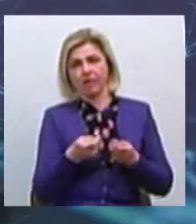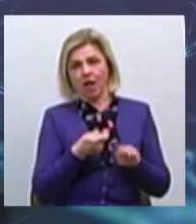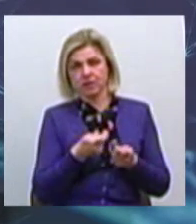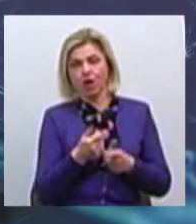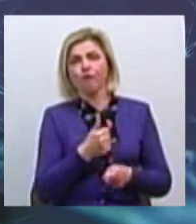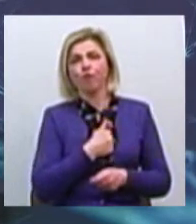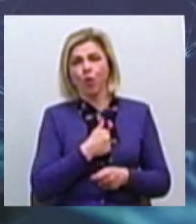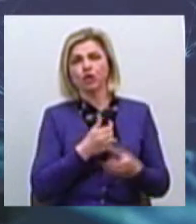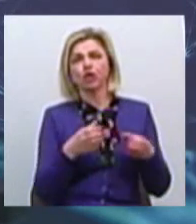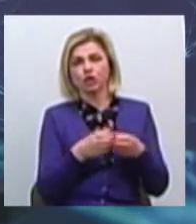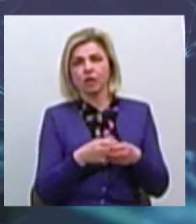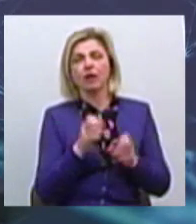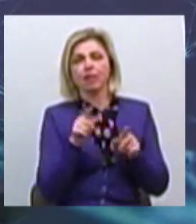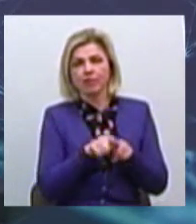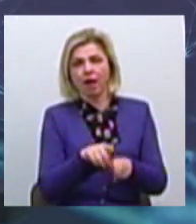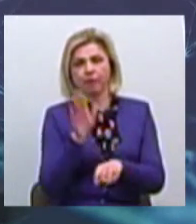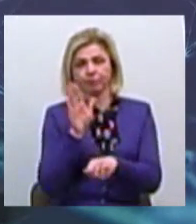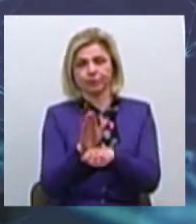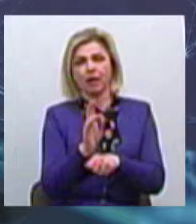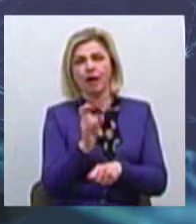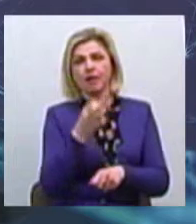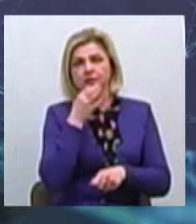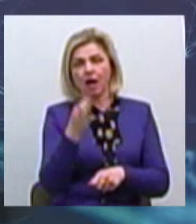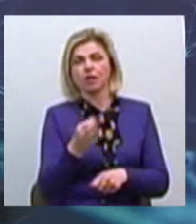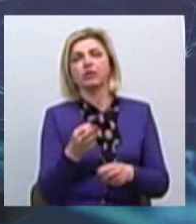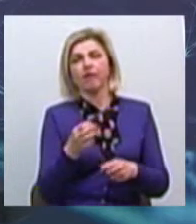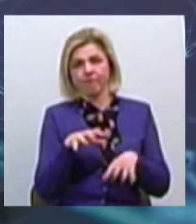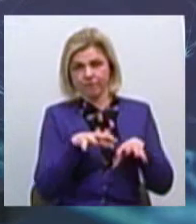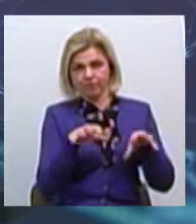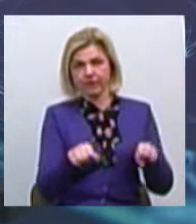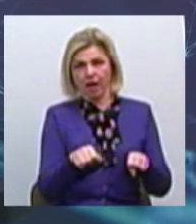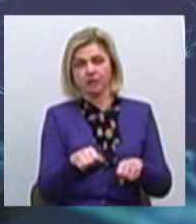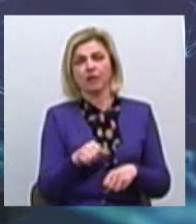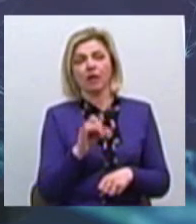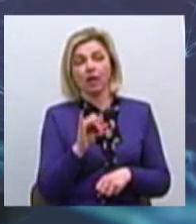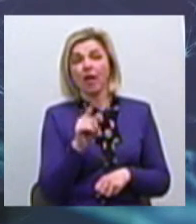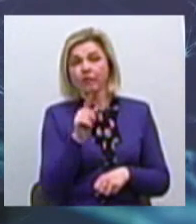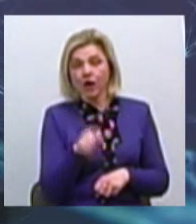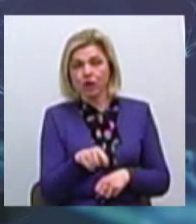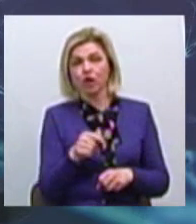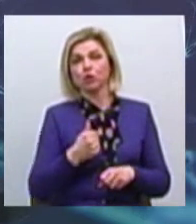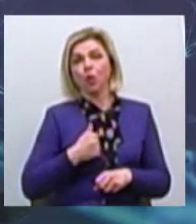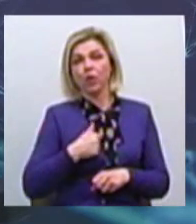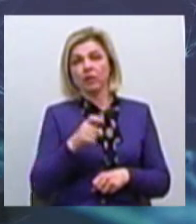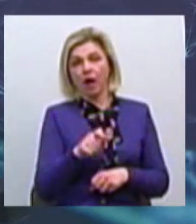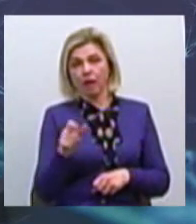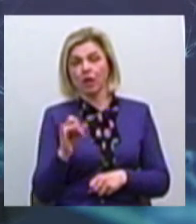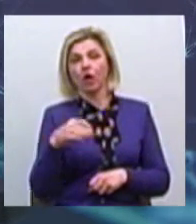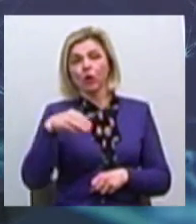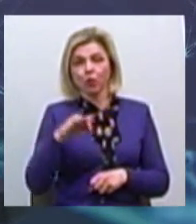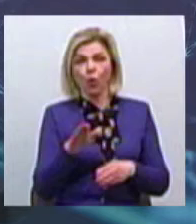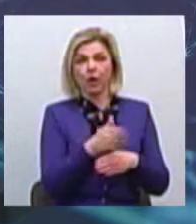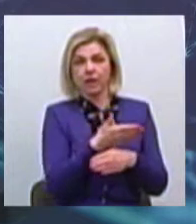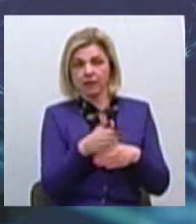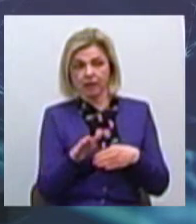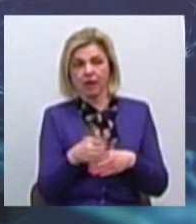части голосовали так, как скажет действующая власть, естественно, задействует. Посмотрите, даже солдаты, да, и то там разделились 50,